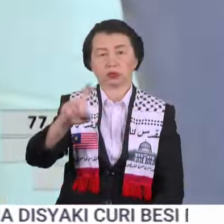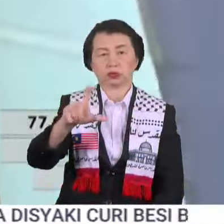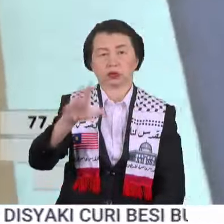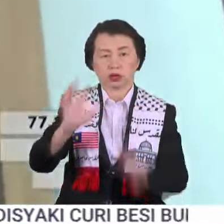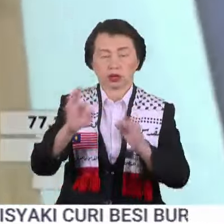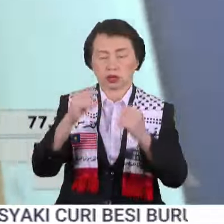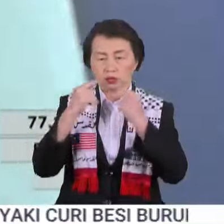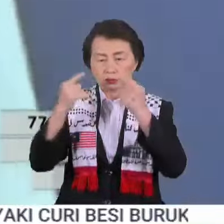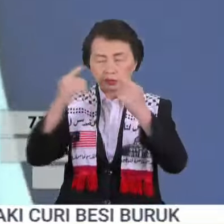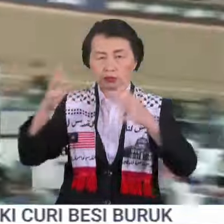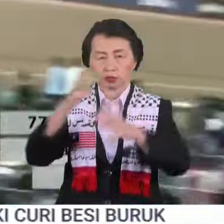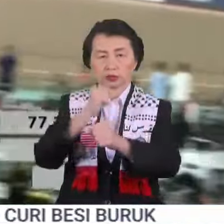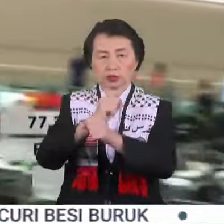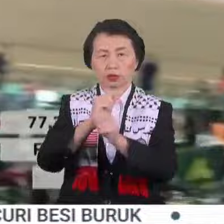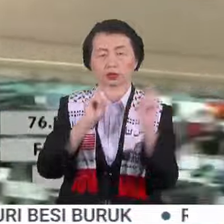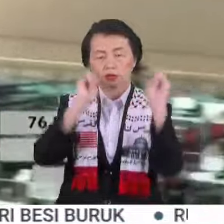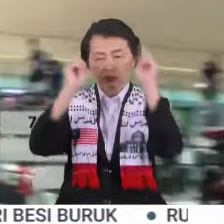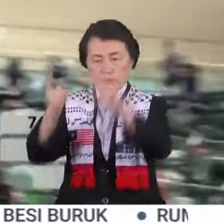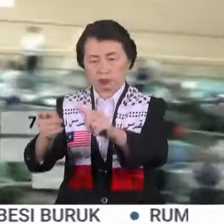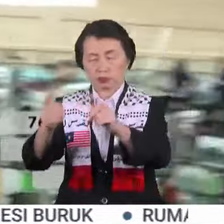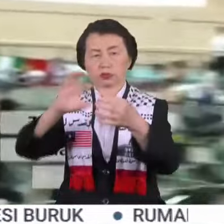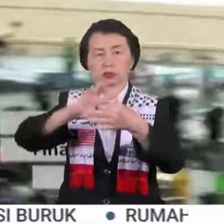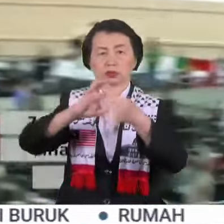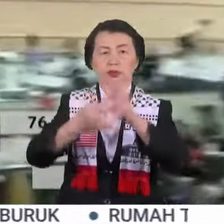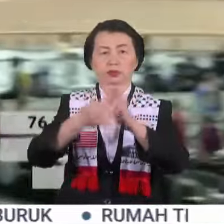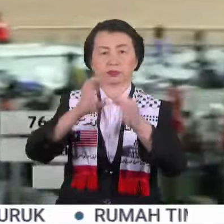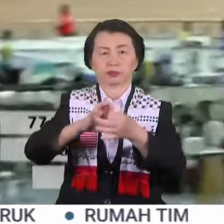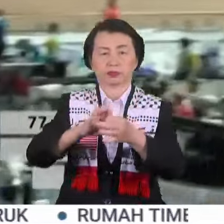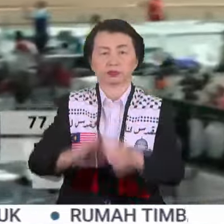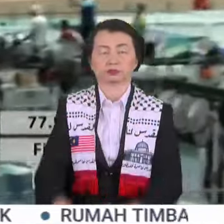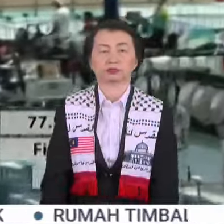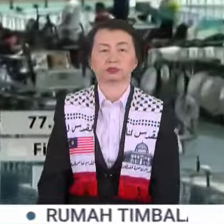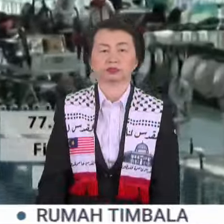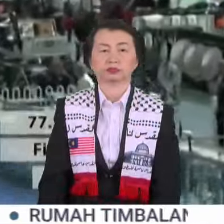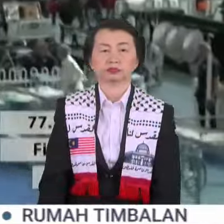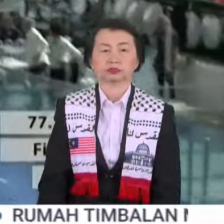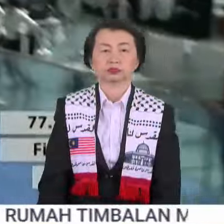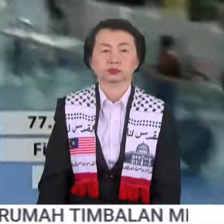dia berjaya memperoleh slot di Olimpik.